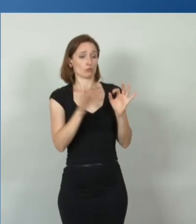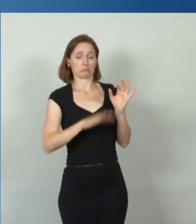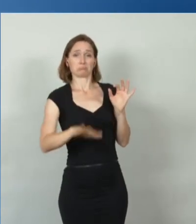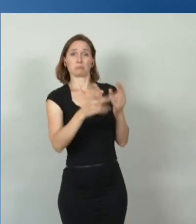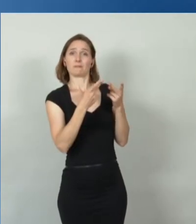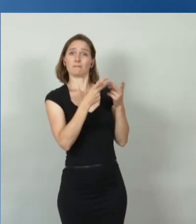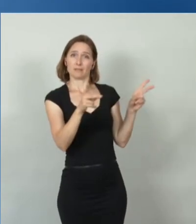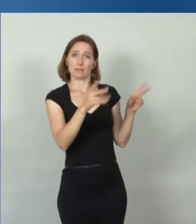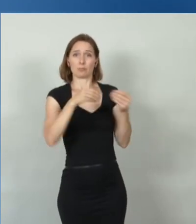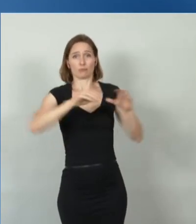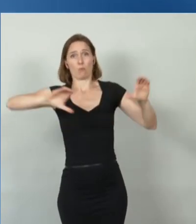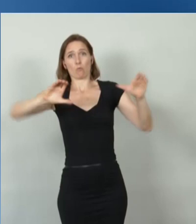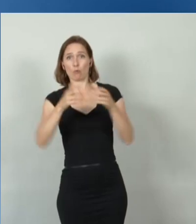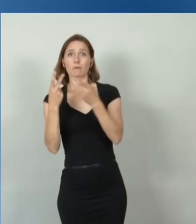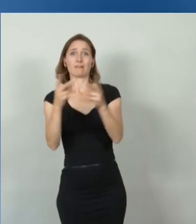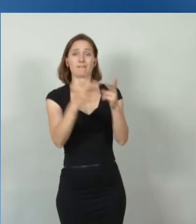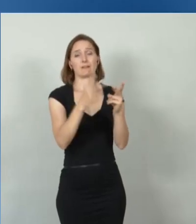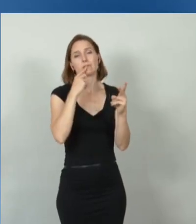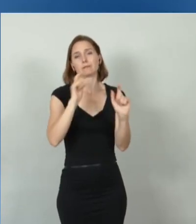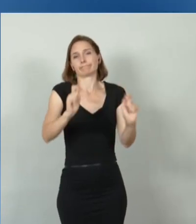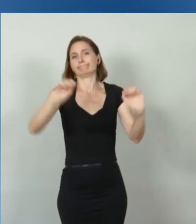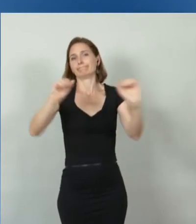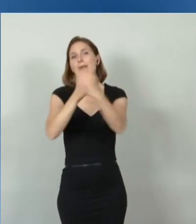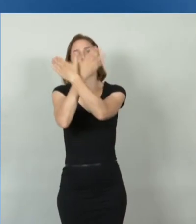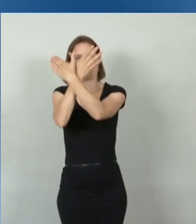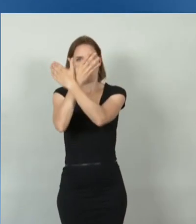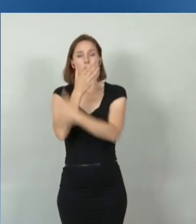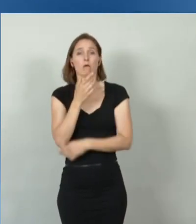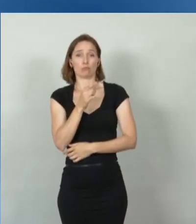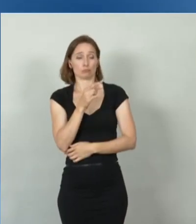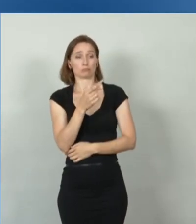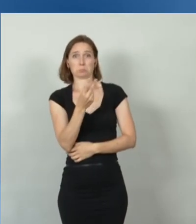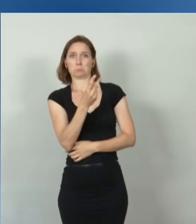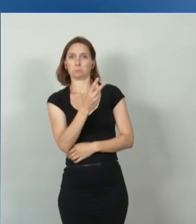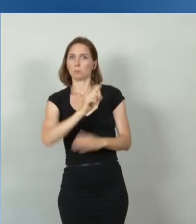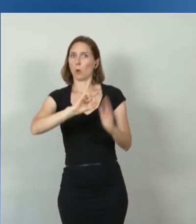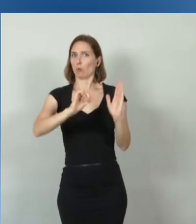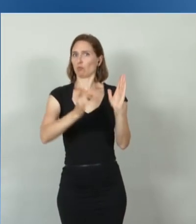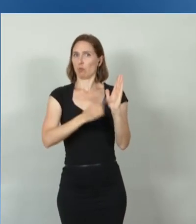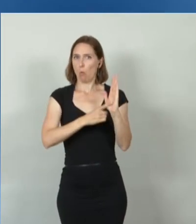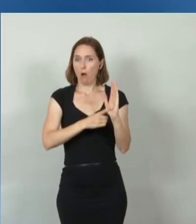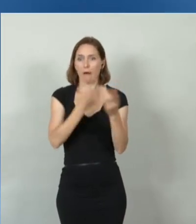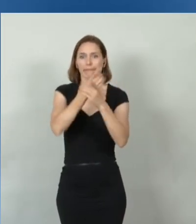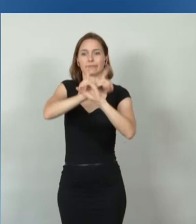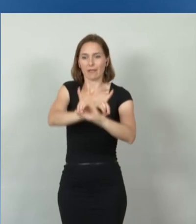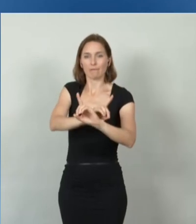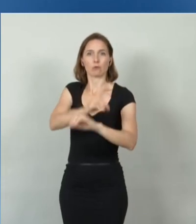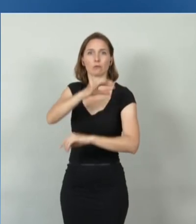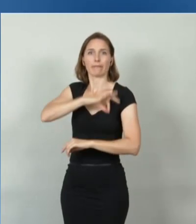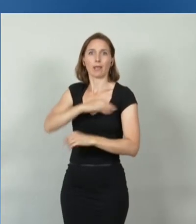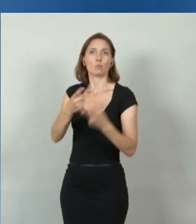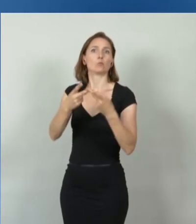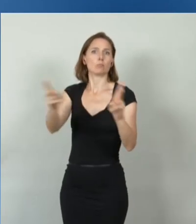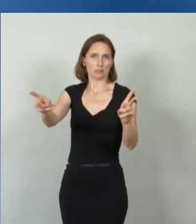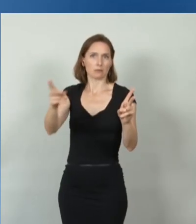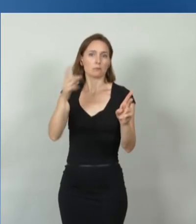Communes entendons ici la métropole porte des portes nécessairement la défense de l'intérêt public local pendant